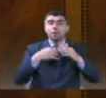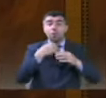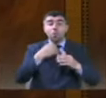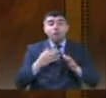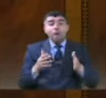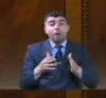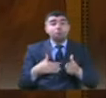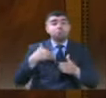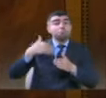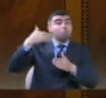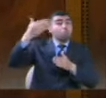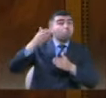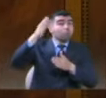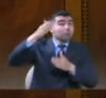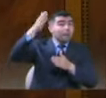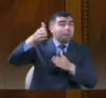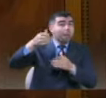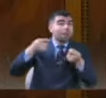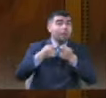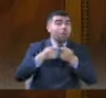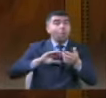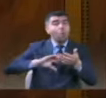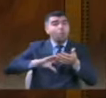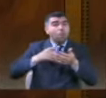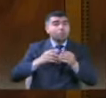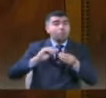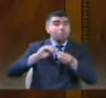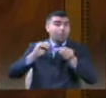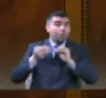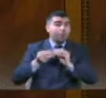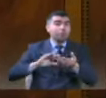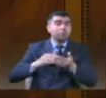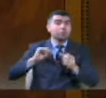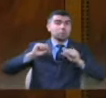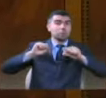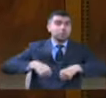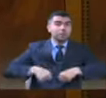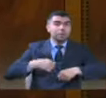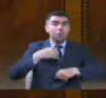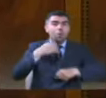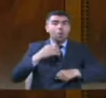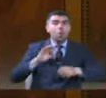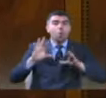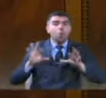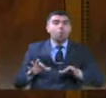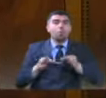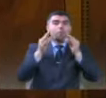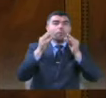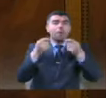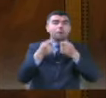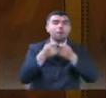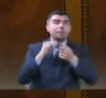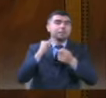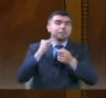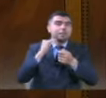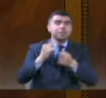نتخوف من أن تكون النتيجة هي مثل ينطبق عليها المثل القائل تمخض الجبل فولد